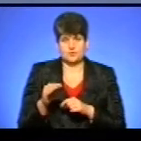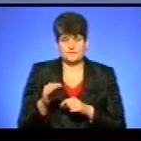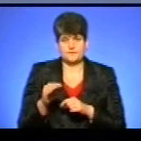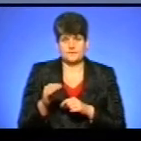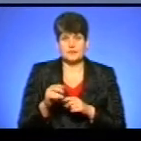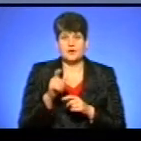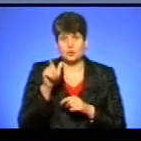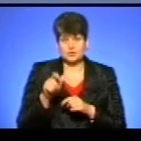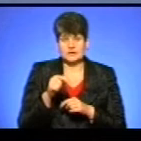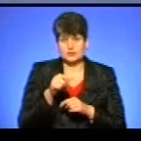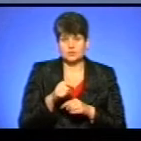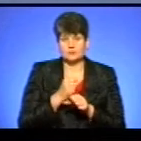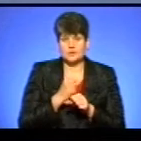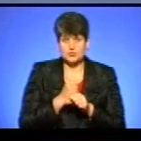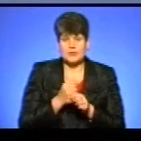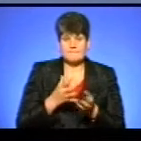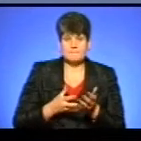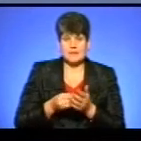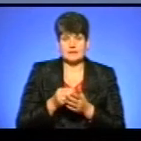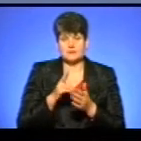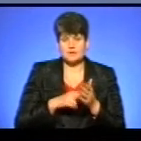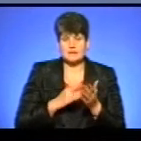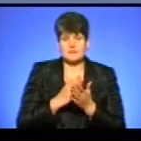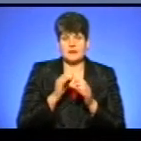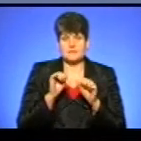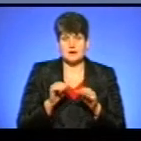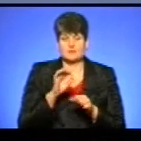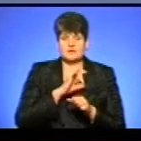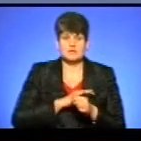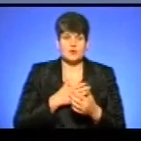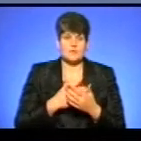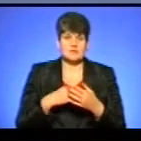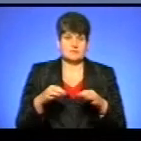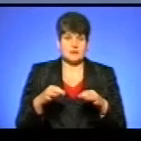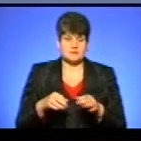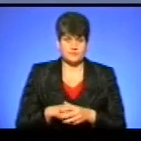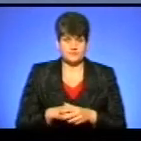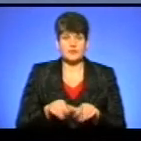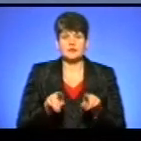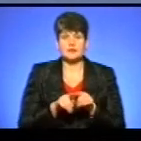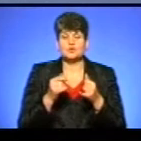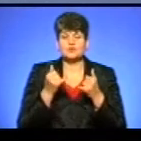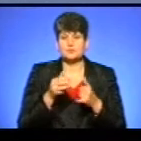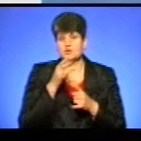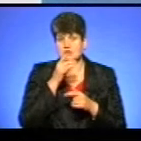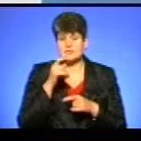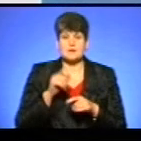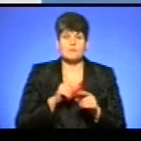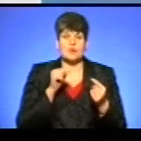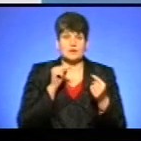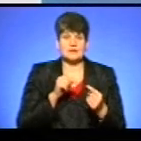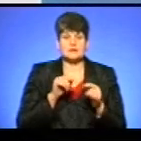Тому що людина тут працює, тут платить податки, він має право користуватися громадським транспортом. Також сьогодні під час протестної акції